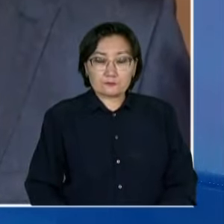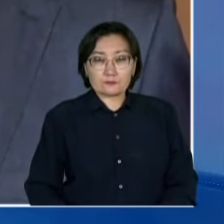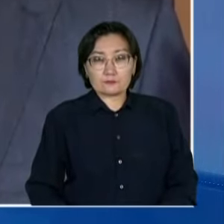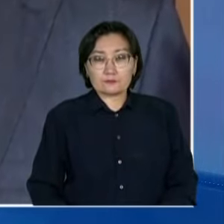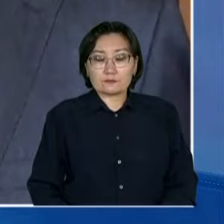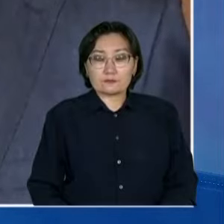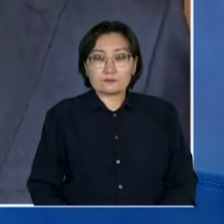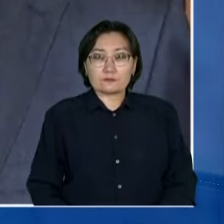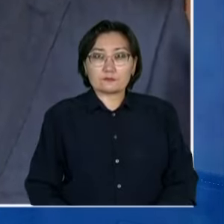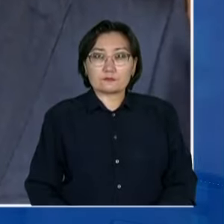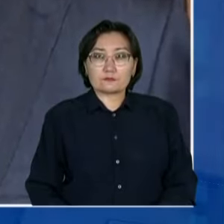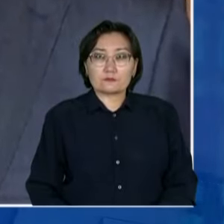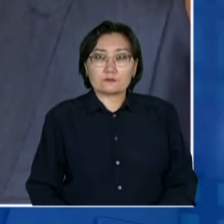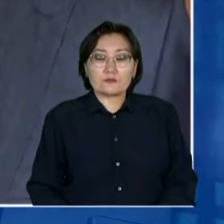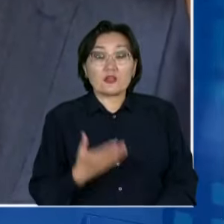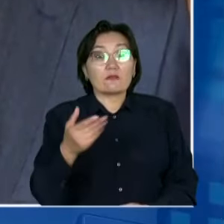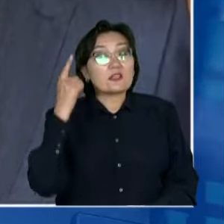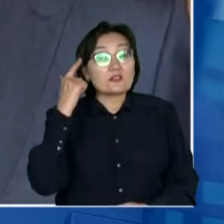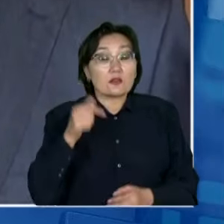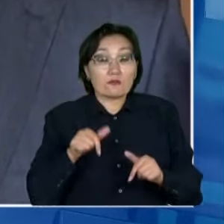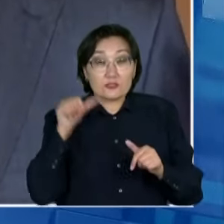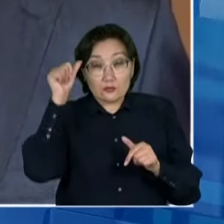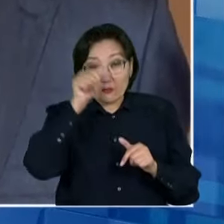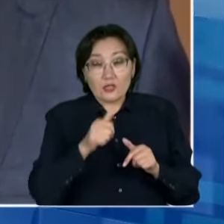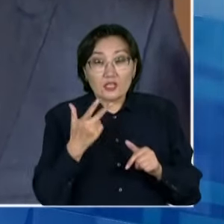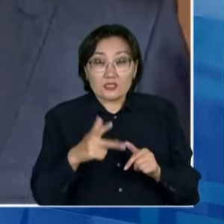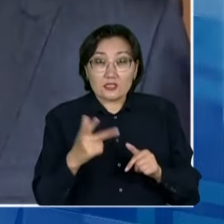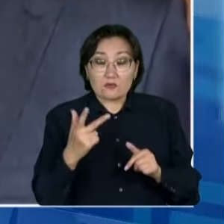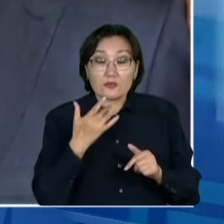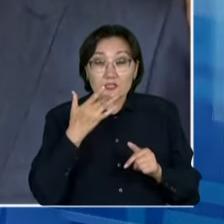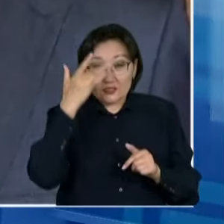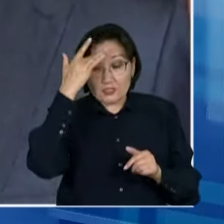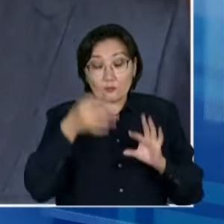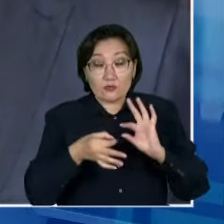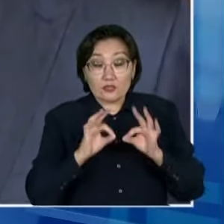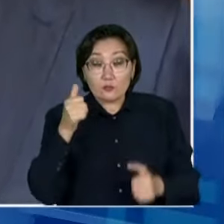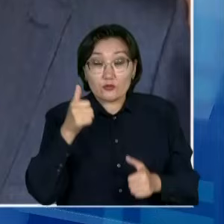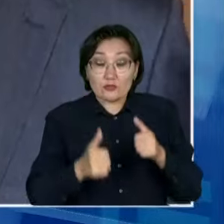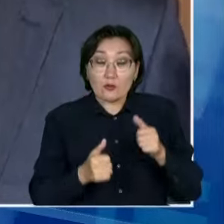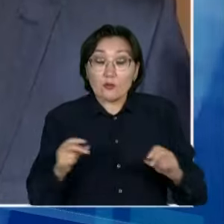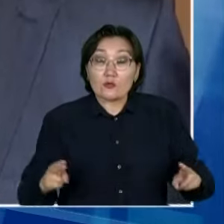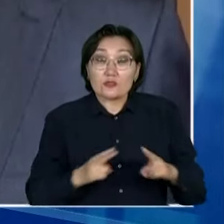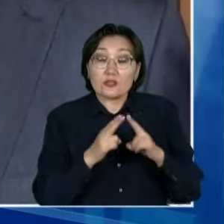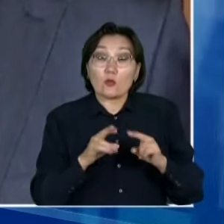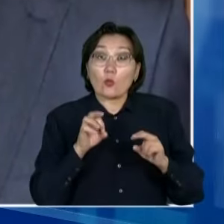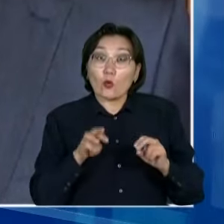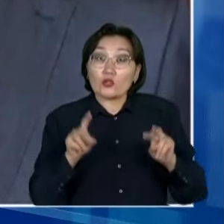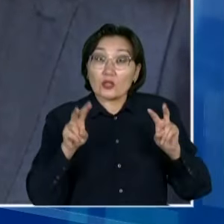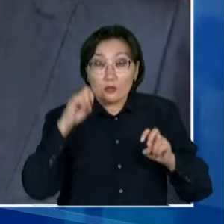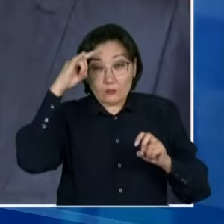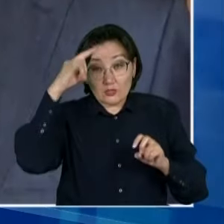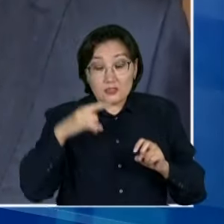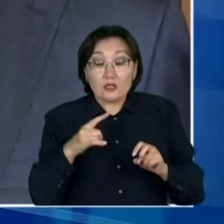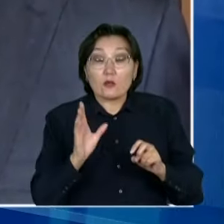Вы в эфире. Вы знаете, что в этом году на 33-х летних Олимпийских играх в Париже в честь Казахстана будут защищать 80